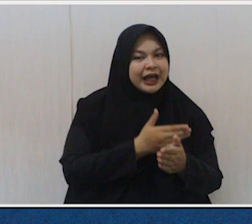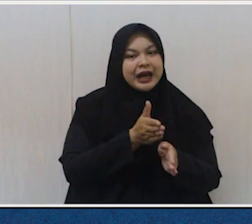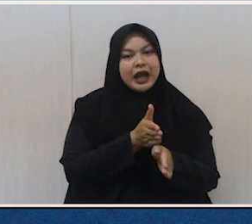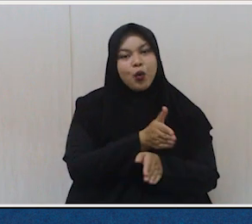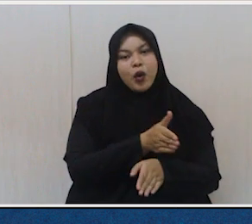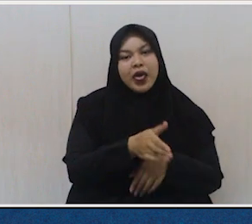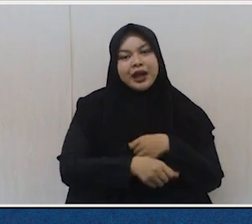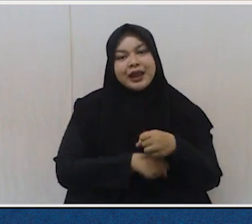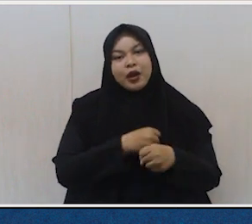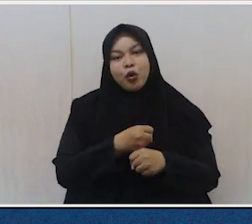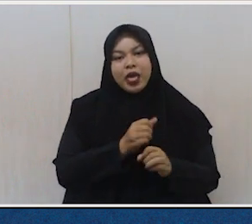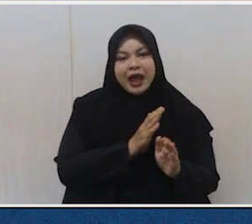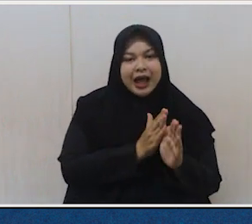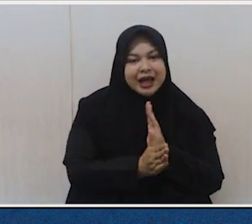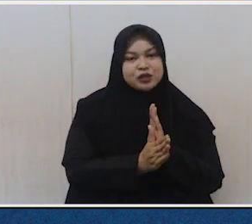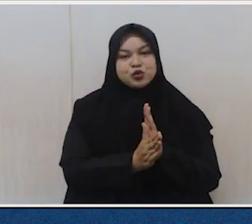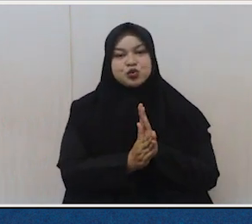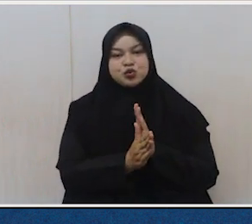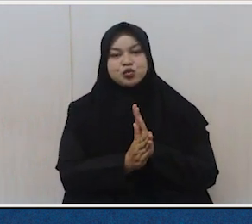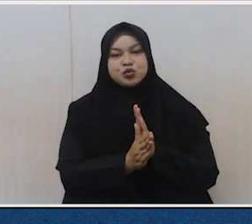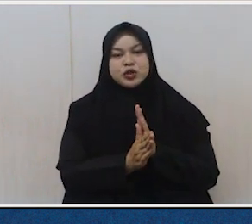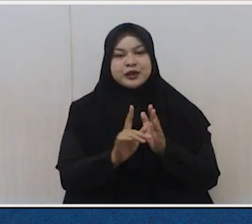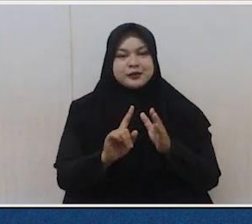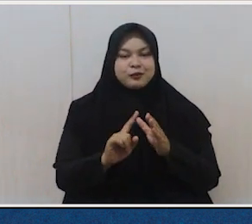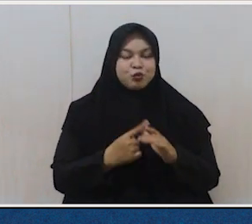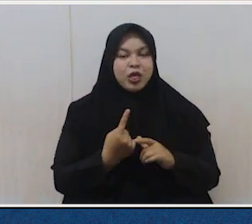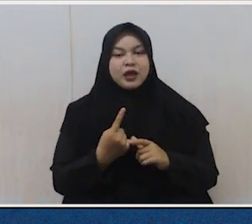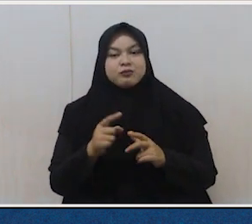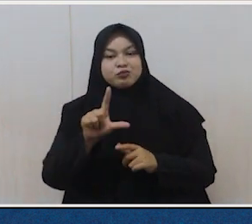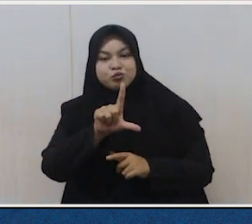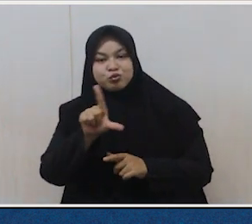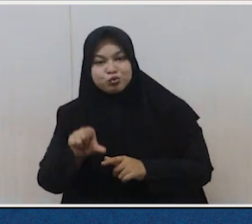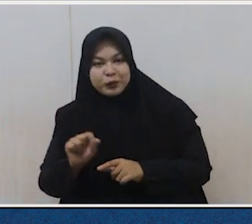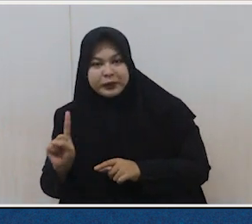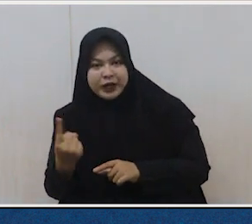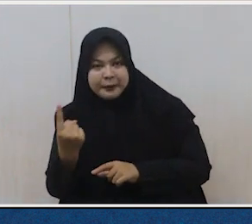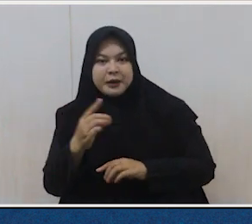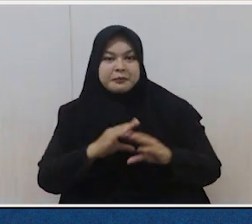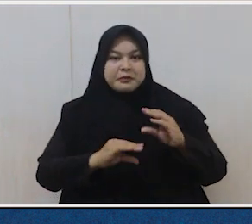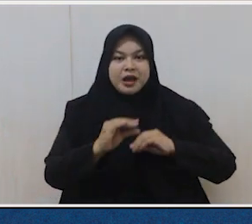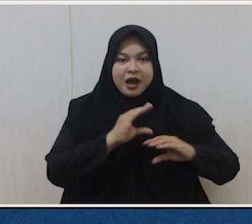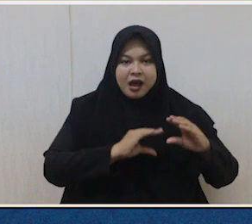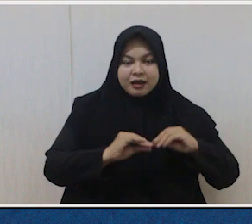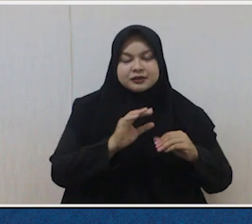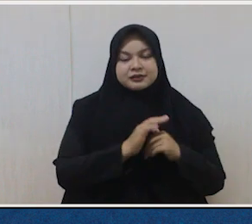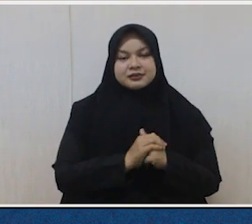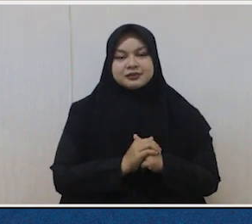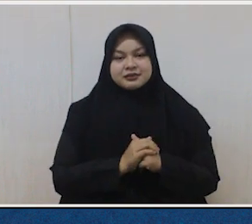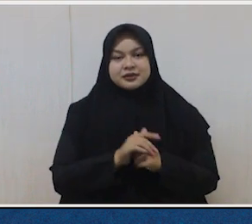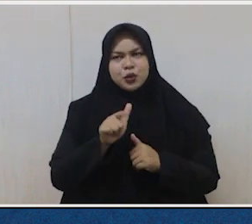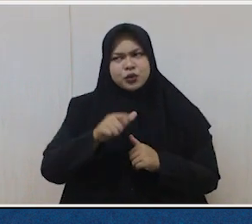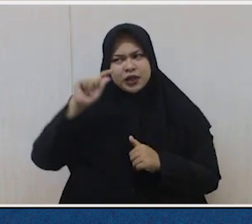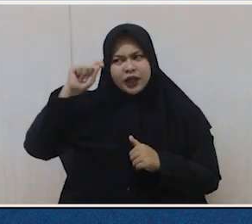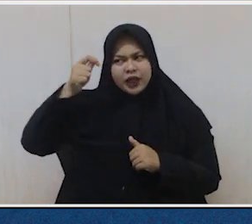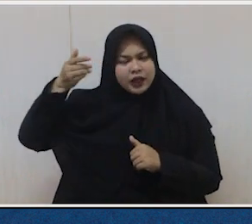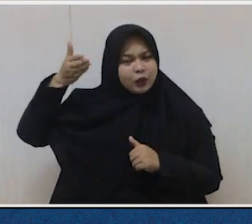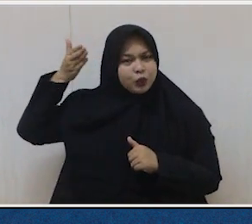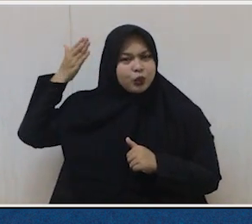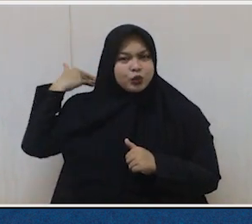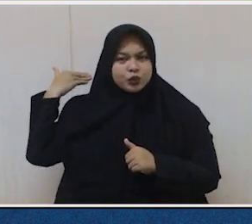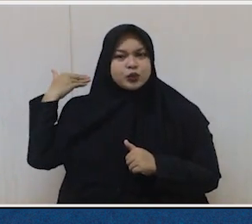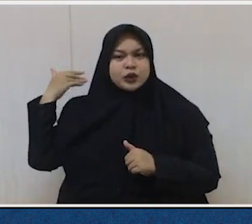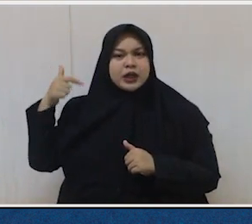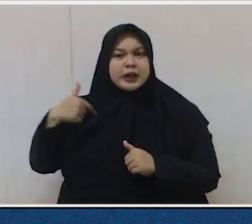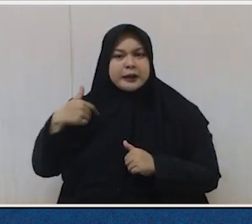tahun dan langsung di triwulan pertama tuh dimulai pembahasan saya ingat p p saat itu yang